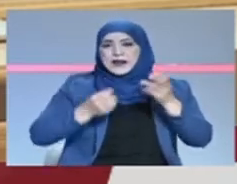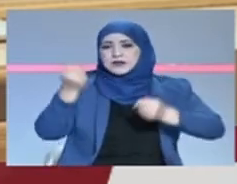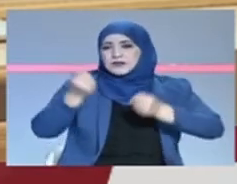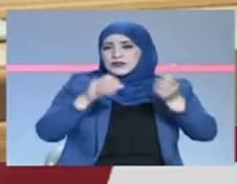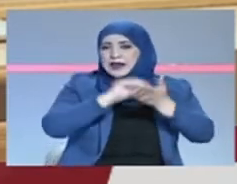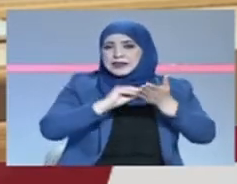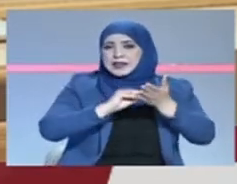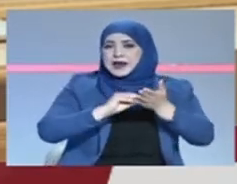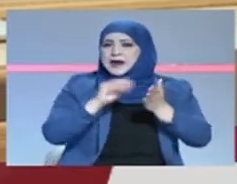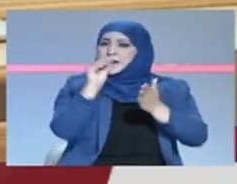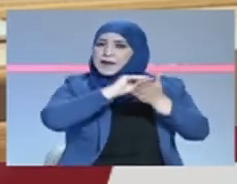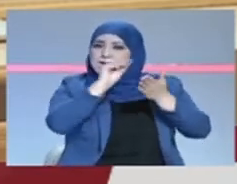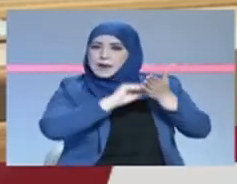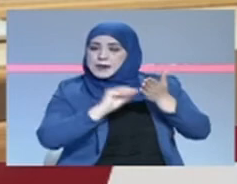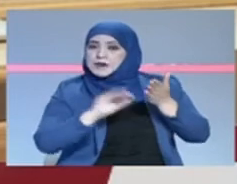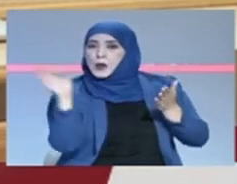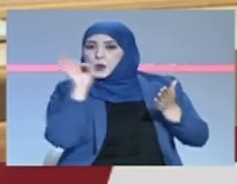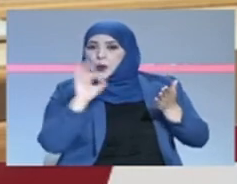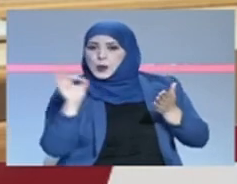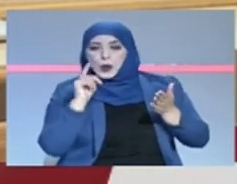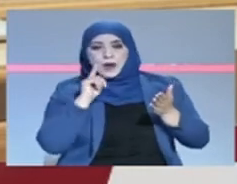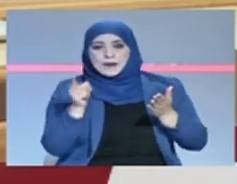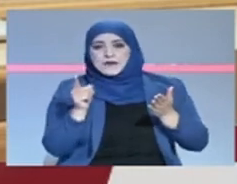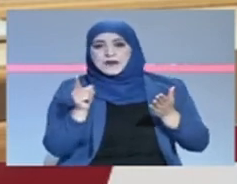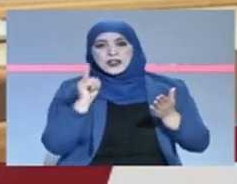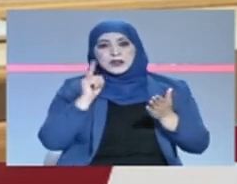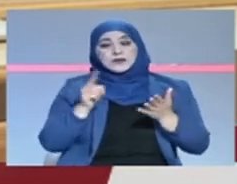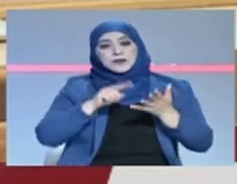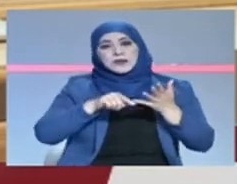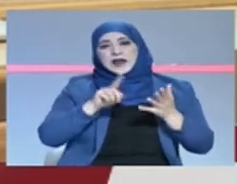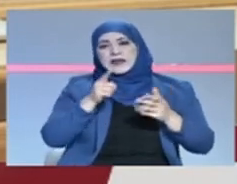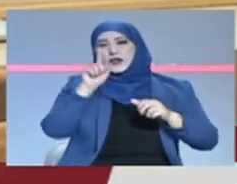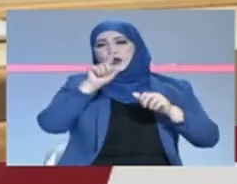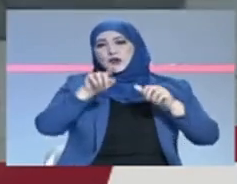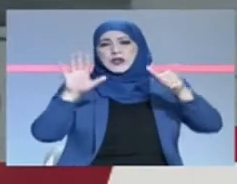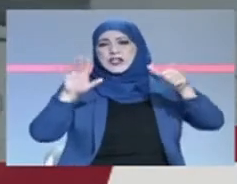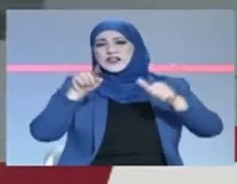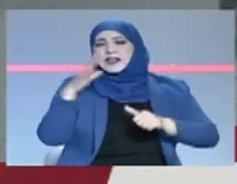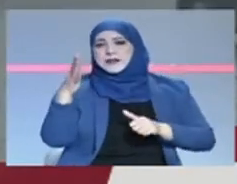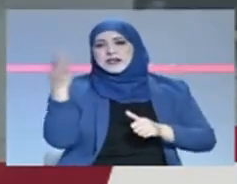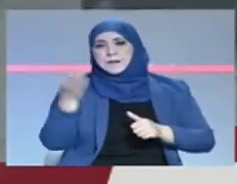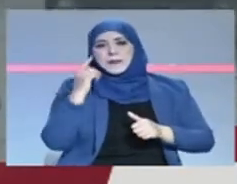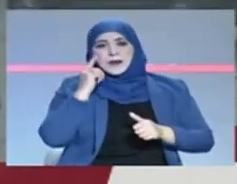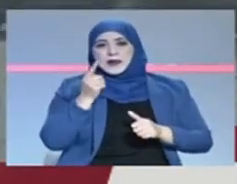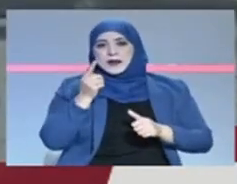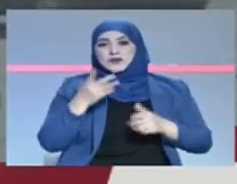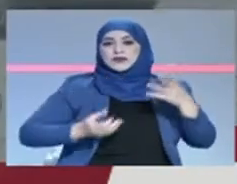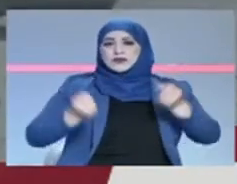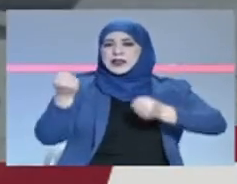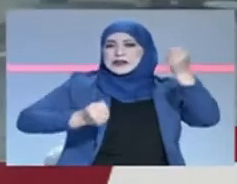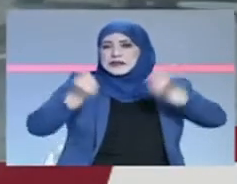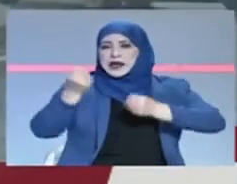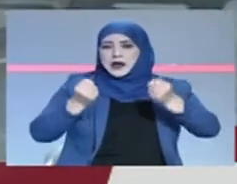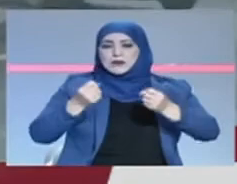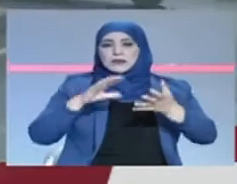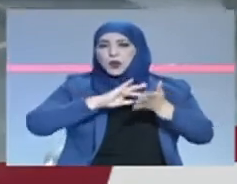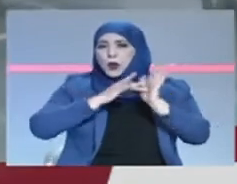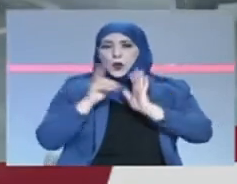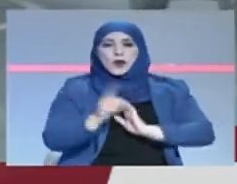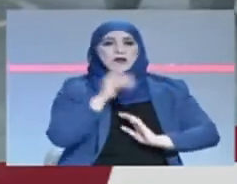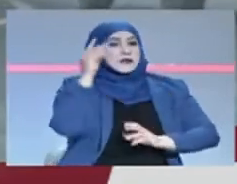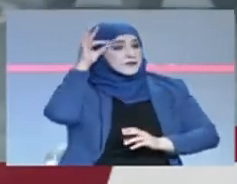غير مستوفى التعمير حسب التراتيب الجاري بالعمل في حدود 16.5%. ويبلغ أسطول السيارات الإدارية في